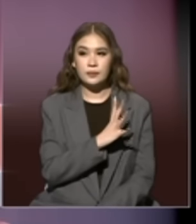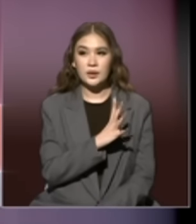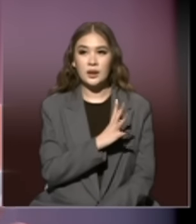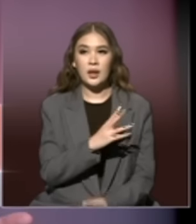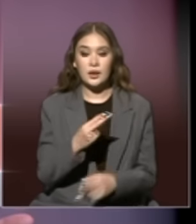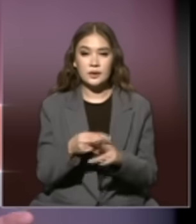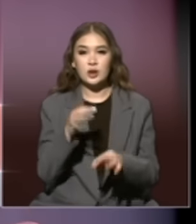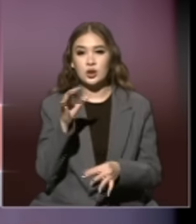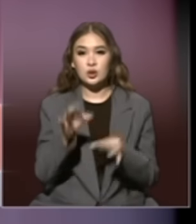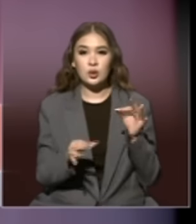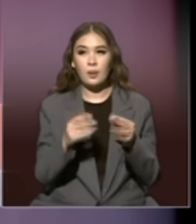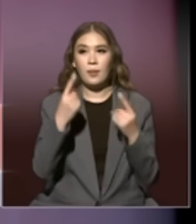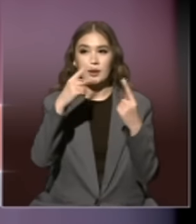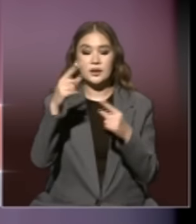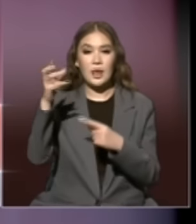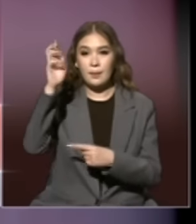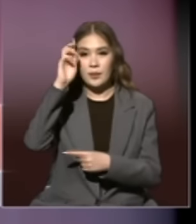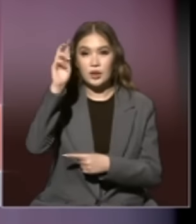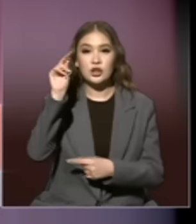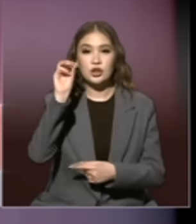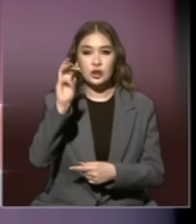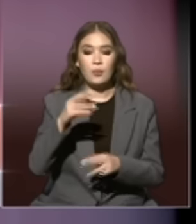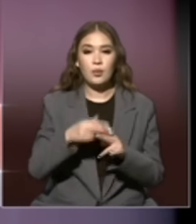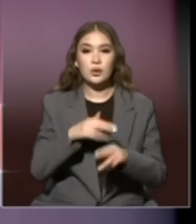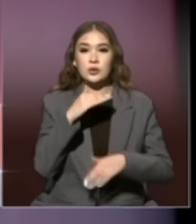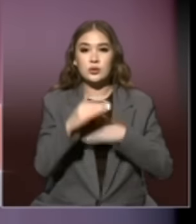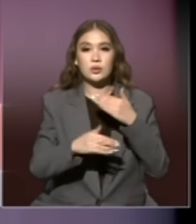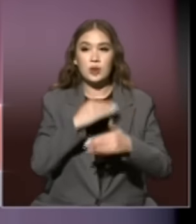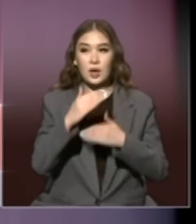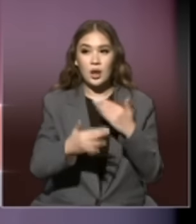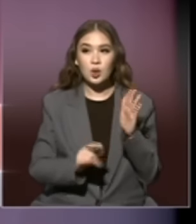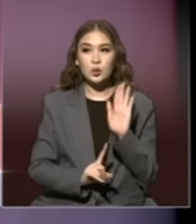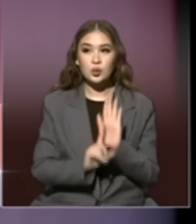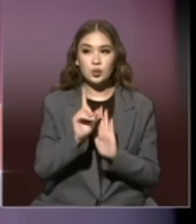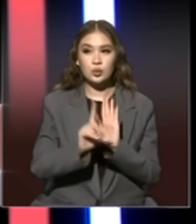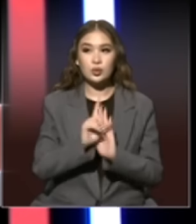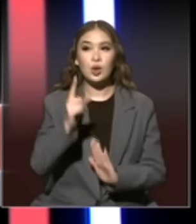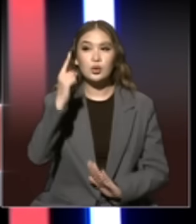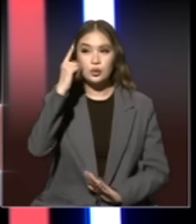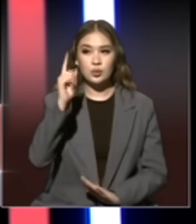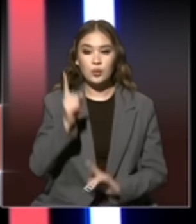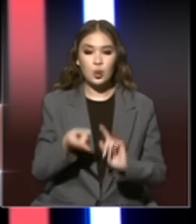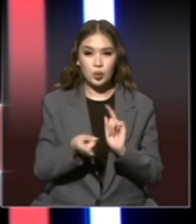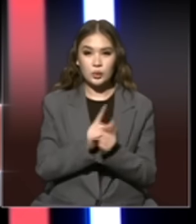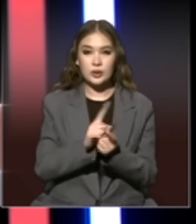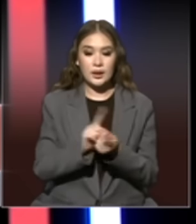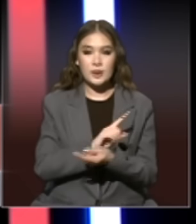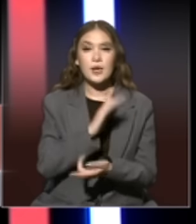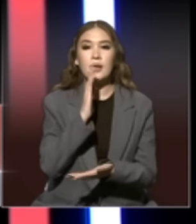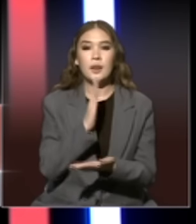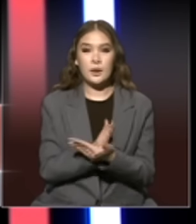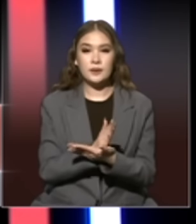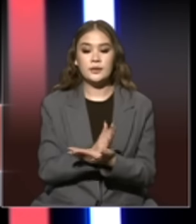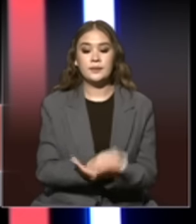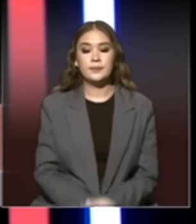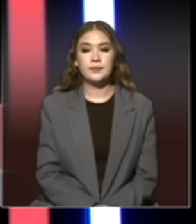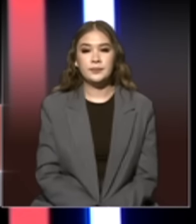жүйеміз басқа мемлекеттерден қарағанда дамып жатыр и дамып та келеді деп ойлаймын. Өзгерістеріміз бар, әлі өзгереді деп